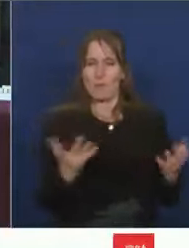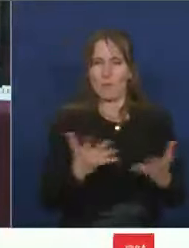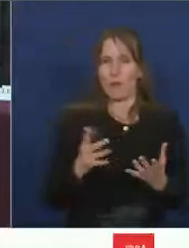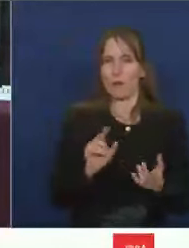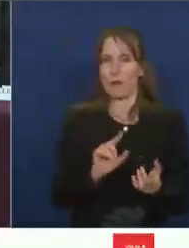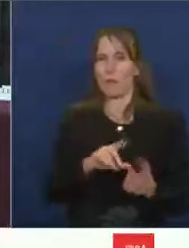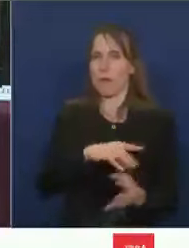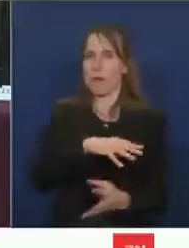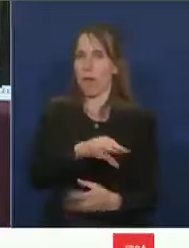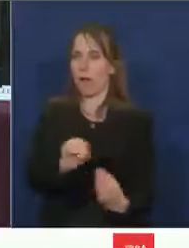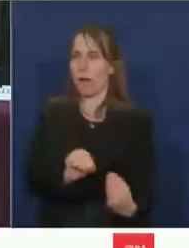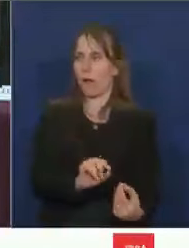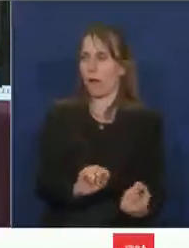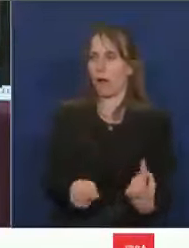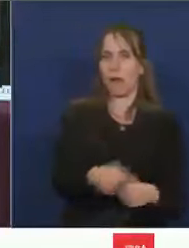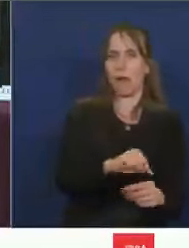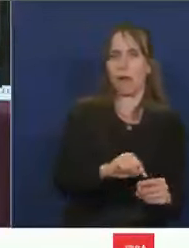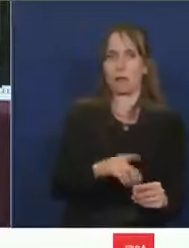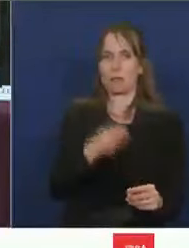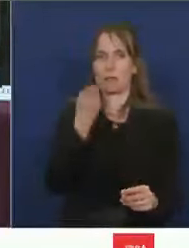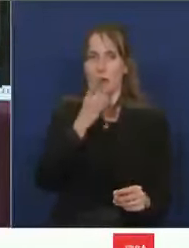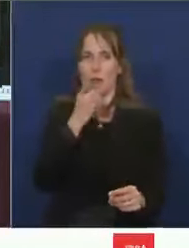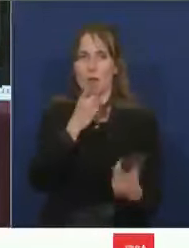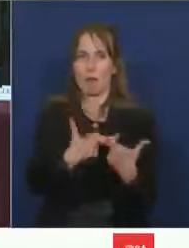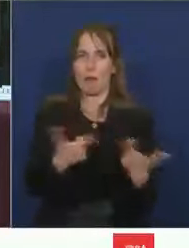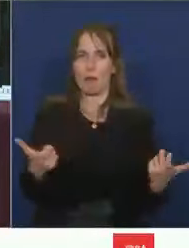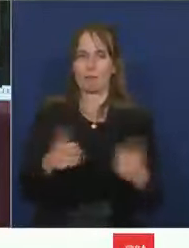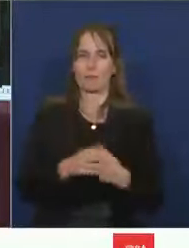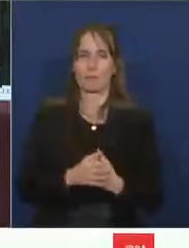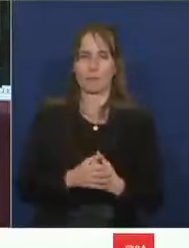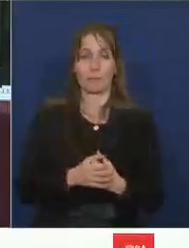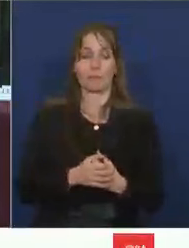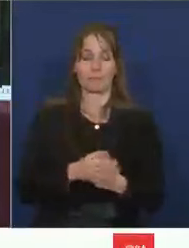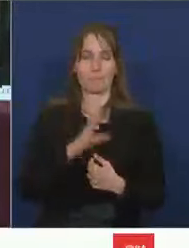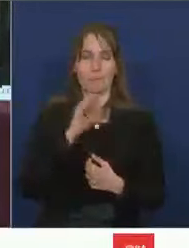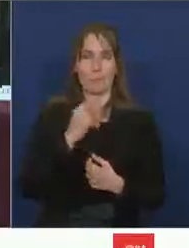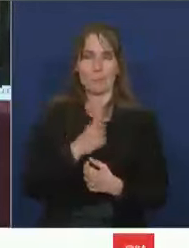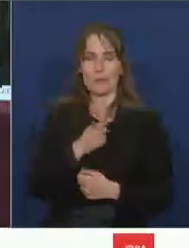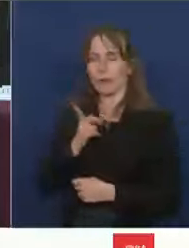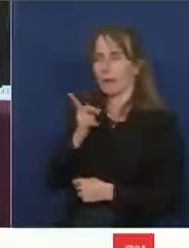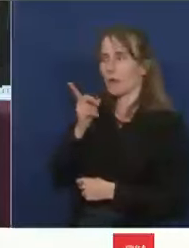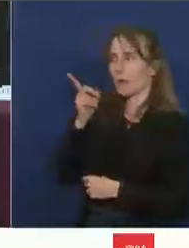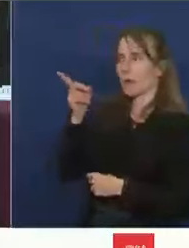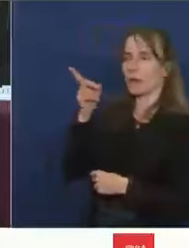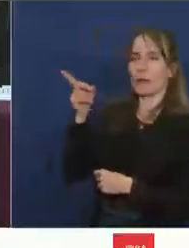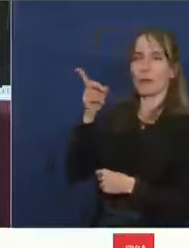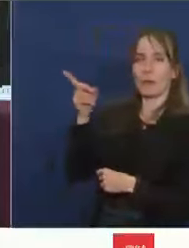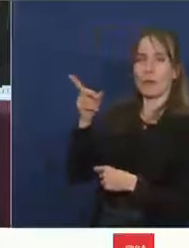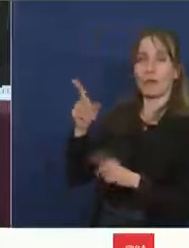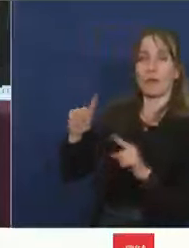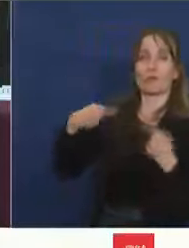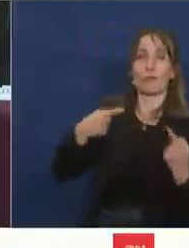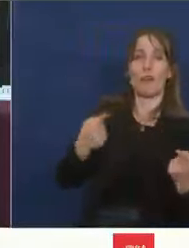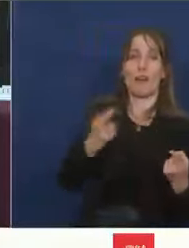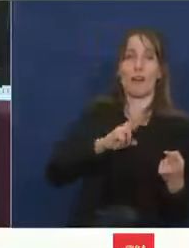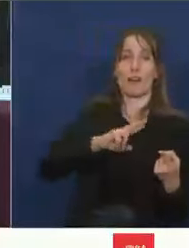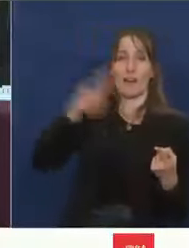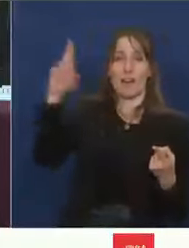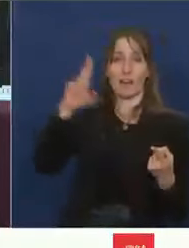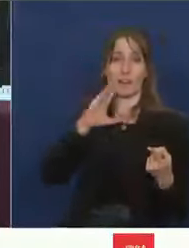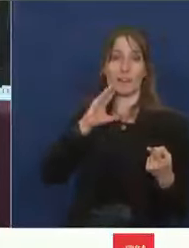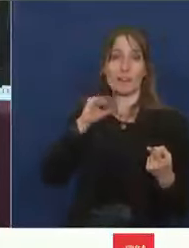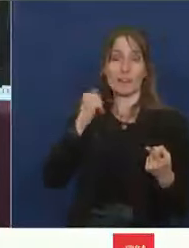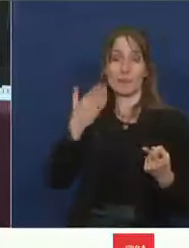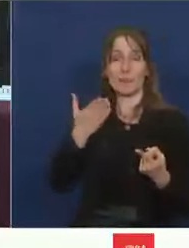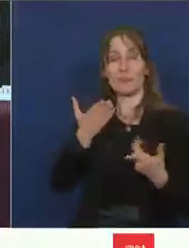fréquentant rarement, il avait omis de la signaler au ministre ad hoc, lequel, malgré d'éminentes qualités, n'est pas